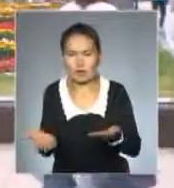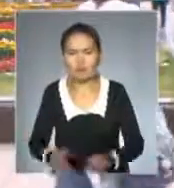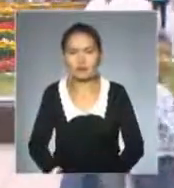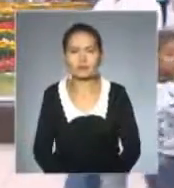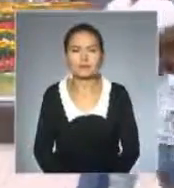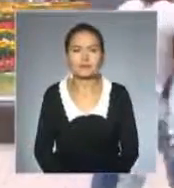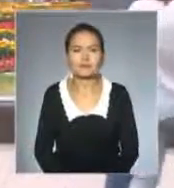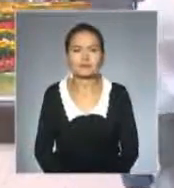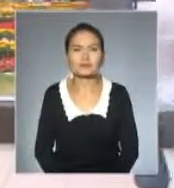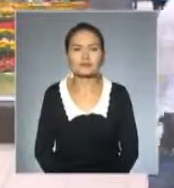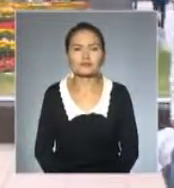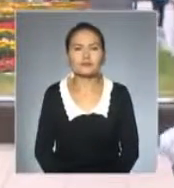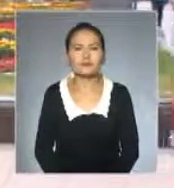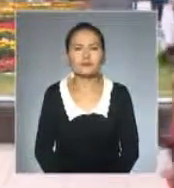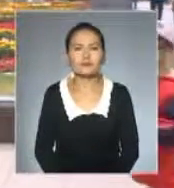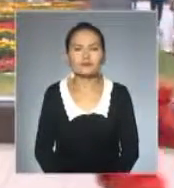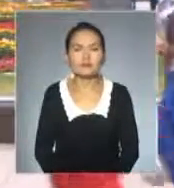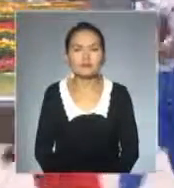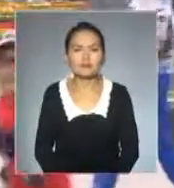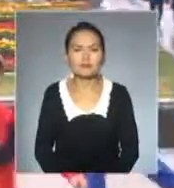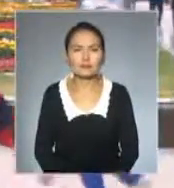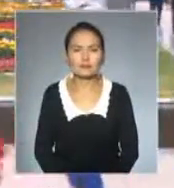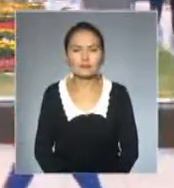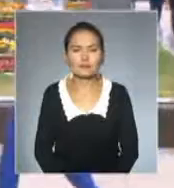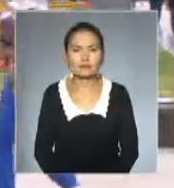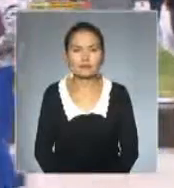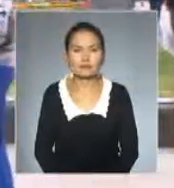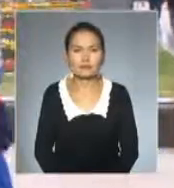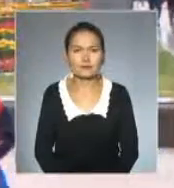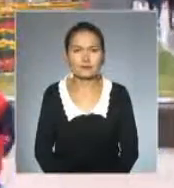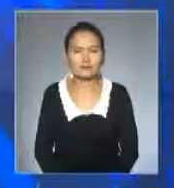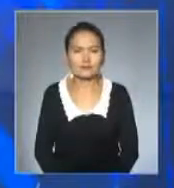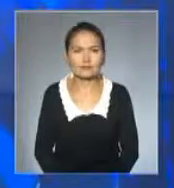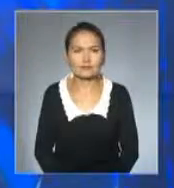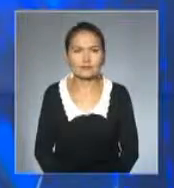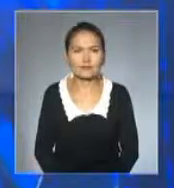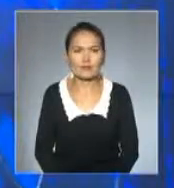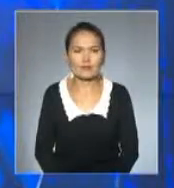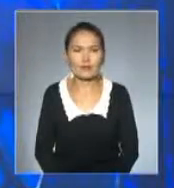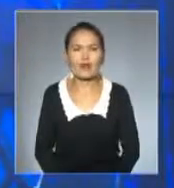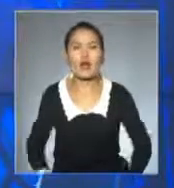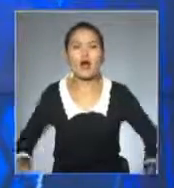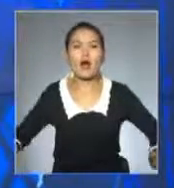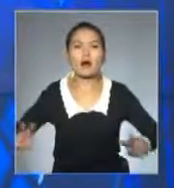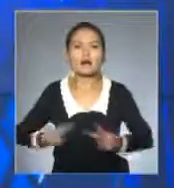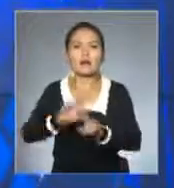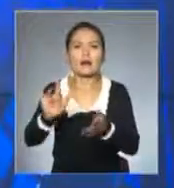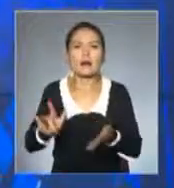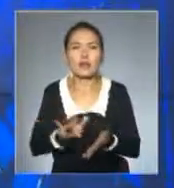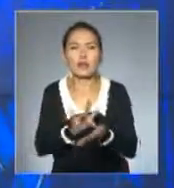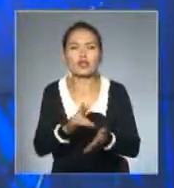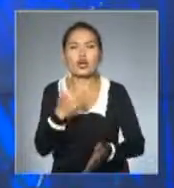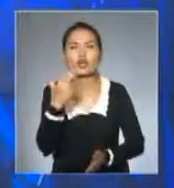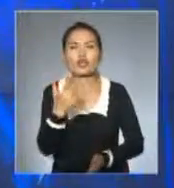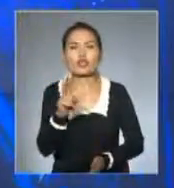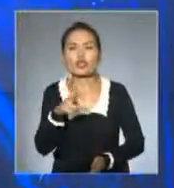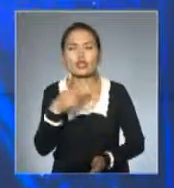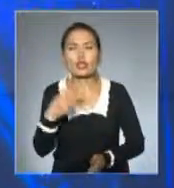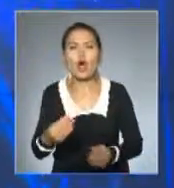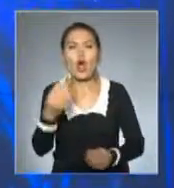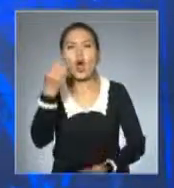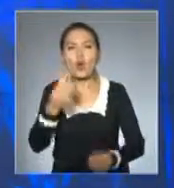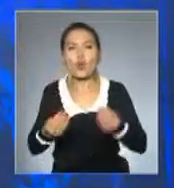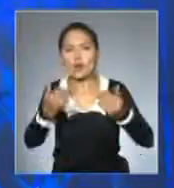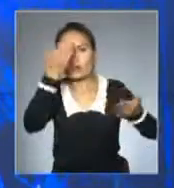Дариға Ташинова, Берік Ақтан, 24 KZ, Астанадан. Елордада үшті ойын сау қалашыға ашылды.